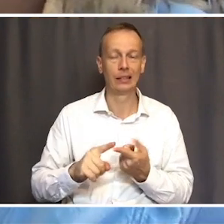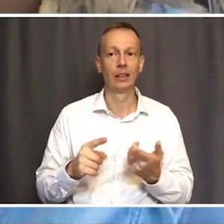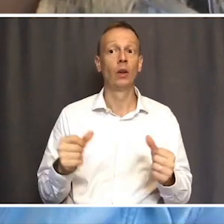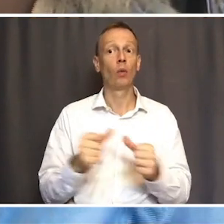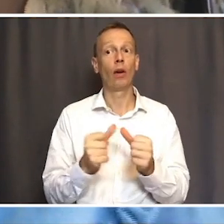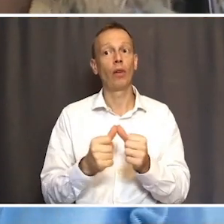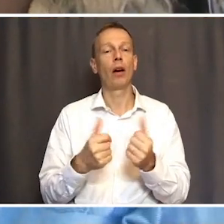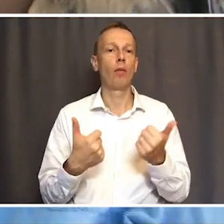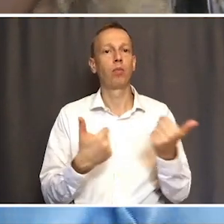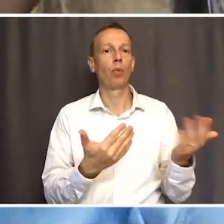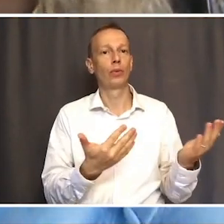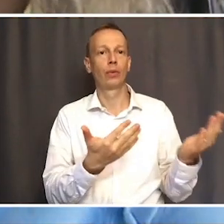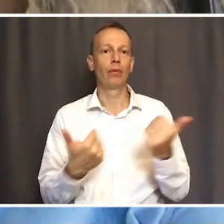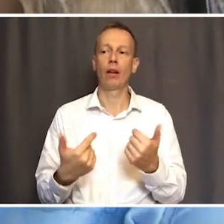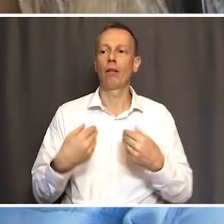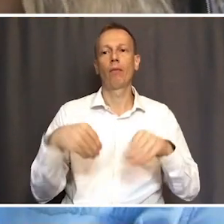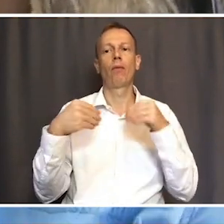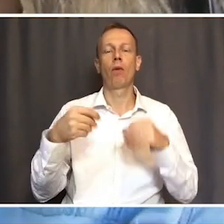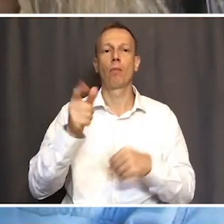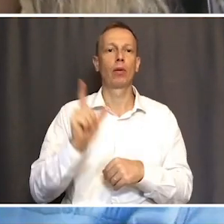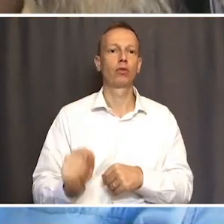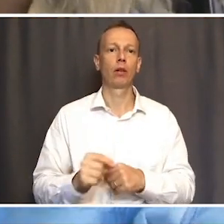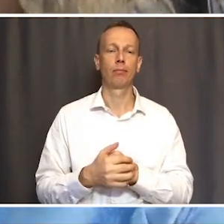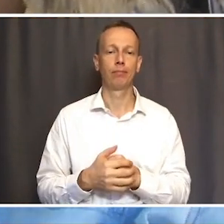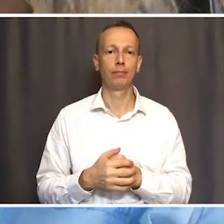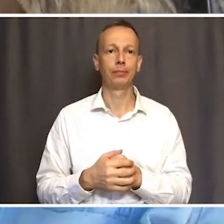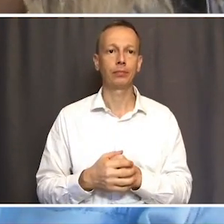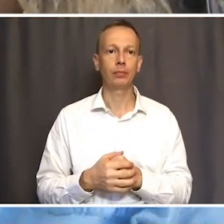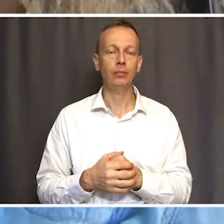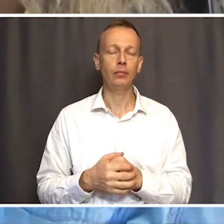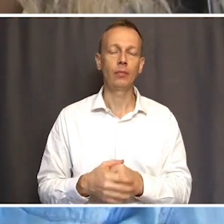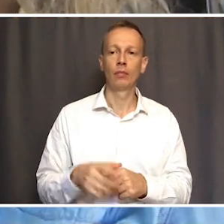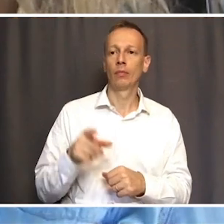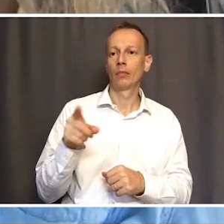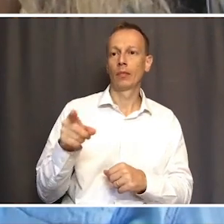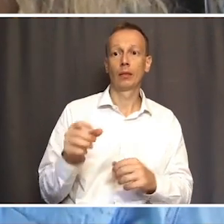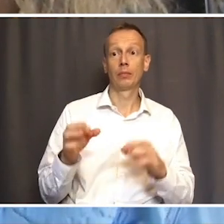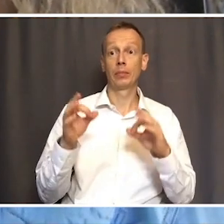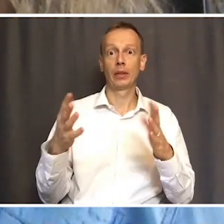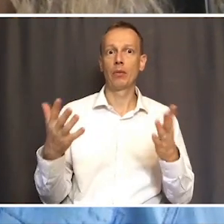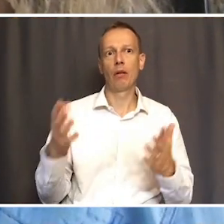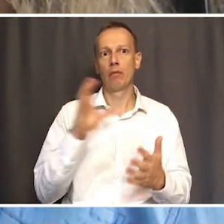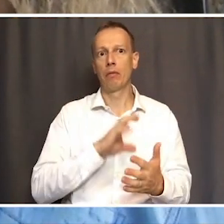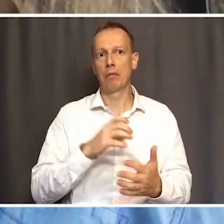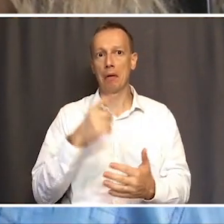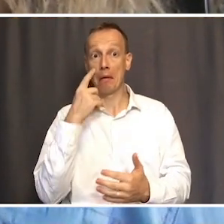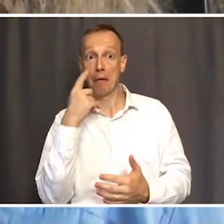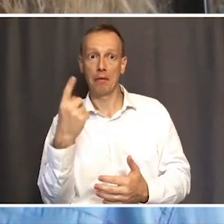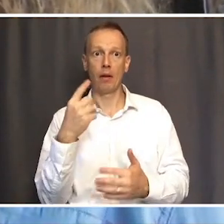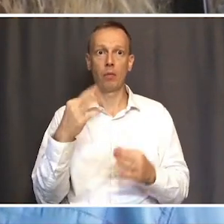plus réduits. Autant jouer le jeu et leur proposer des produits avec des prix vraiment très intéressants. Alors, vous êtes une sorte